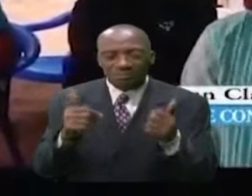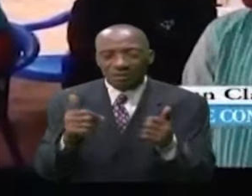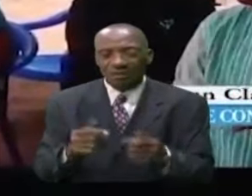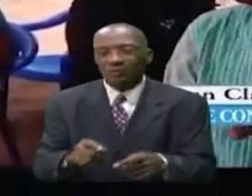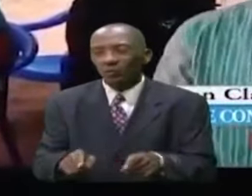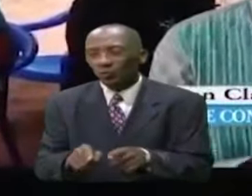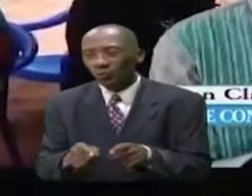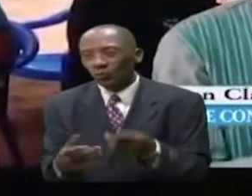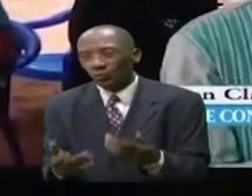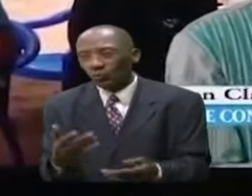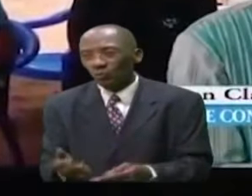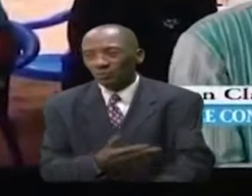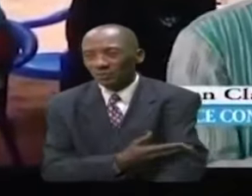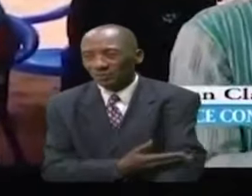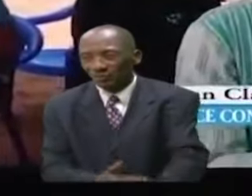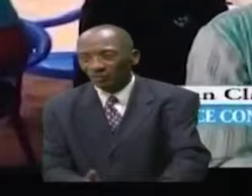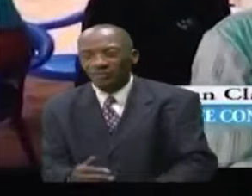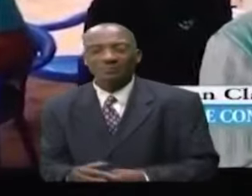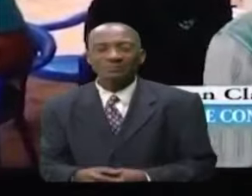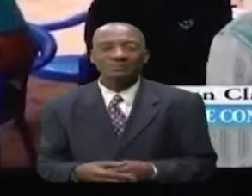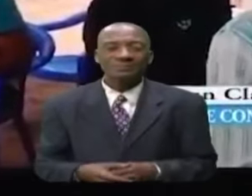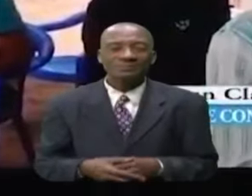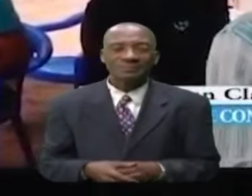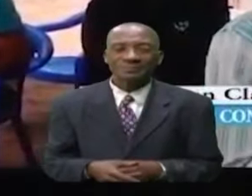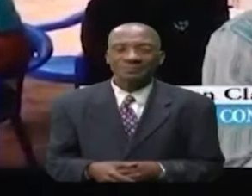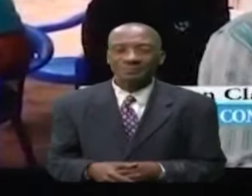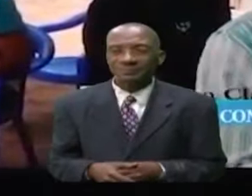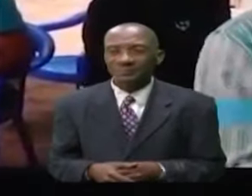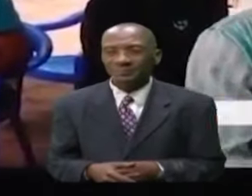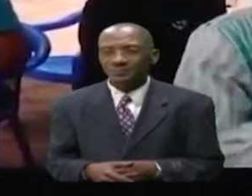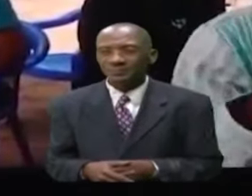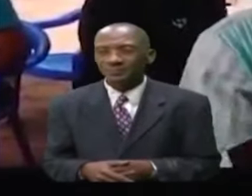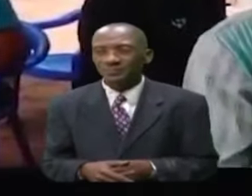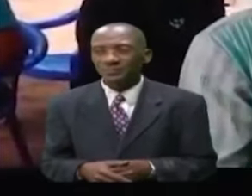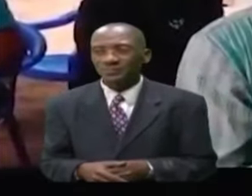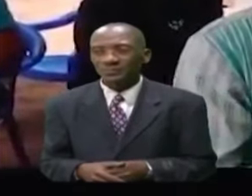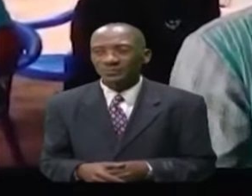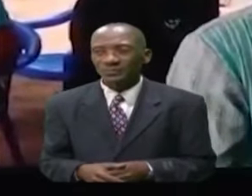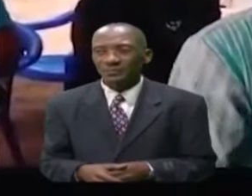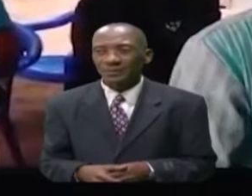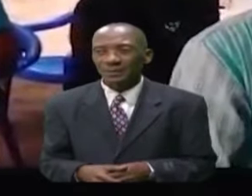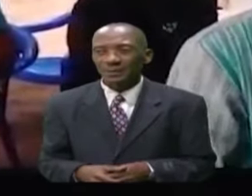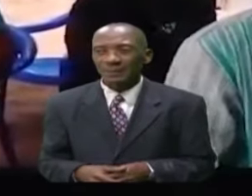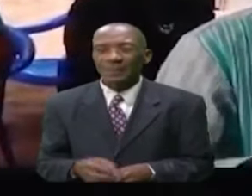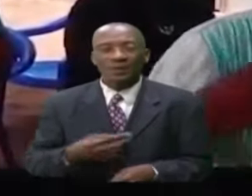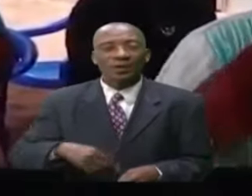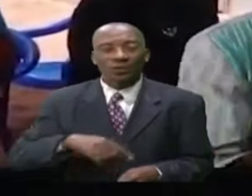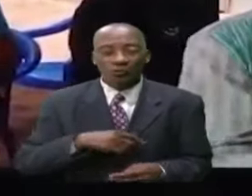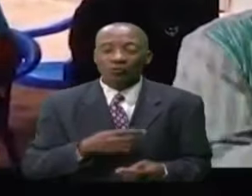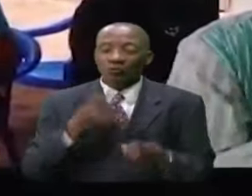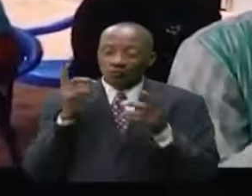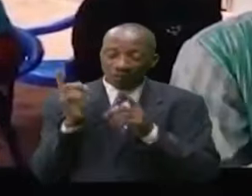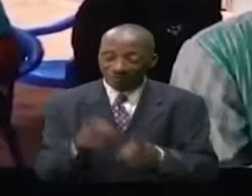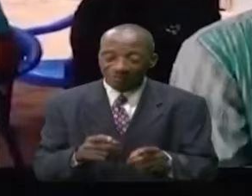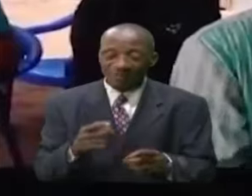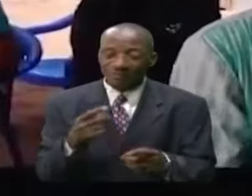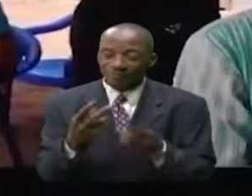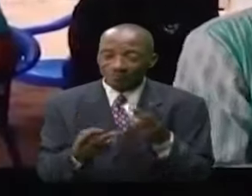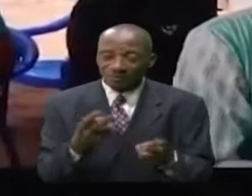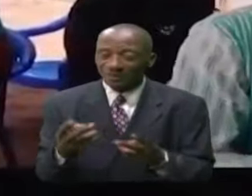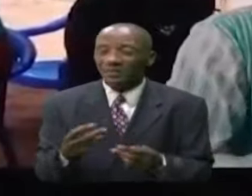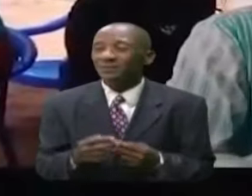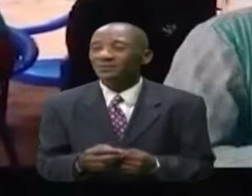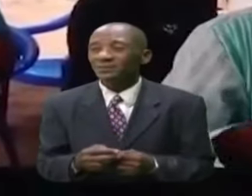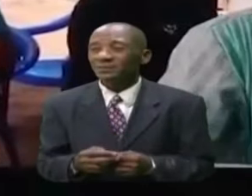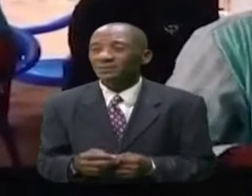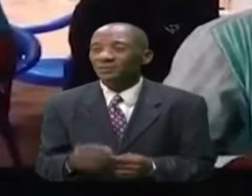développer non seulement la ville de Kikwit, non seulement la province de Kwilu, mais c'est le Grand Bandundu. Ce